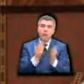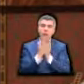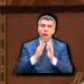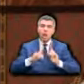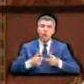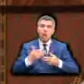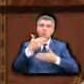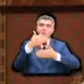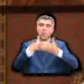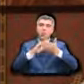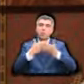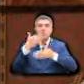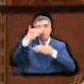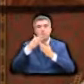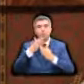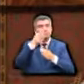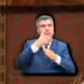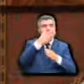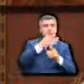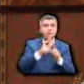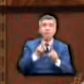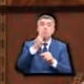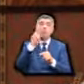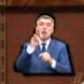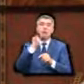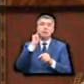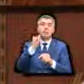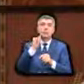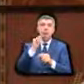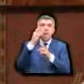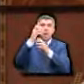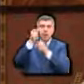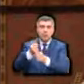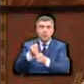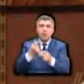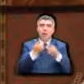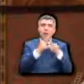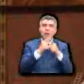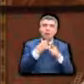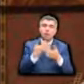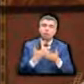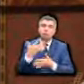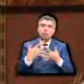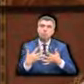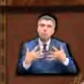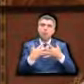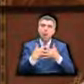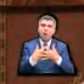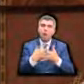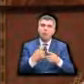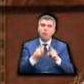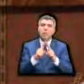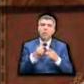هذه الأهداف هناك يعني توجيهات سامية في هذا المجال اللي كتهدف إلى إشراك القطاع الخاص. فنحن نشتغل في إطار لجان